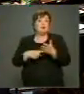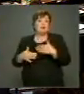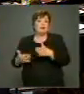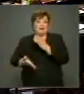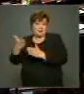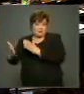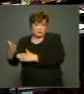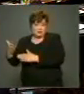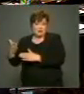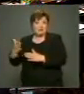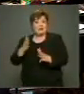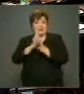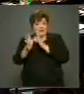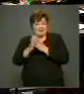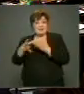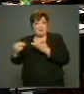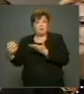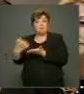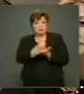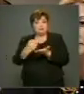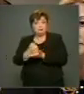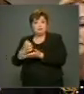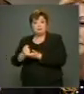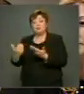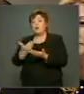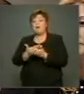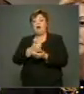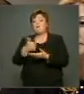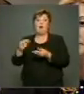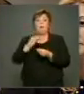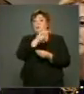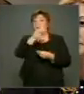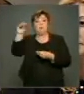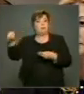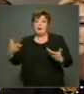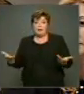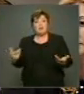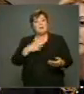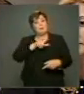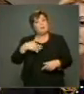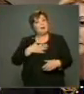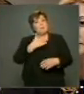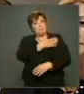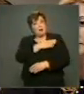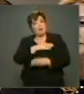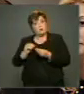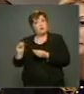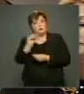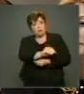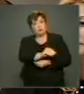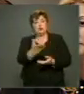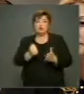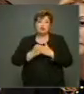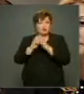liikenteestä, mutta ne rahat eivät suinkaan lennä ihan minne sattuu, vaan ne menevät meidän palveluihin, palveluiden järjestämiseen,